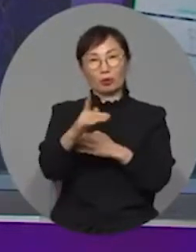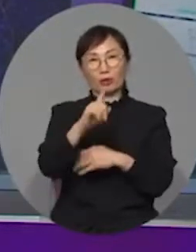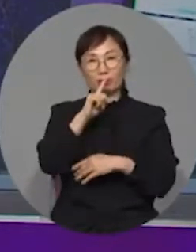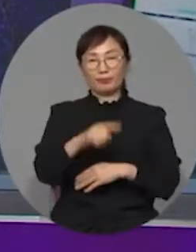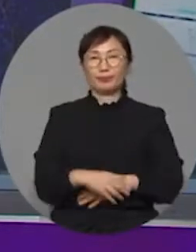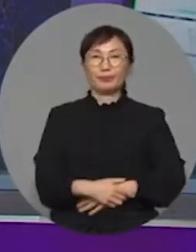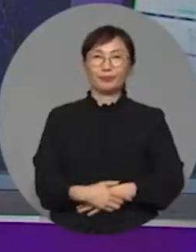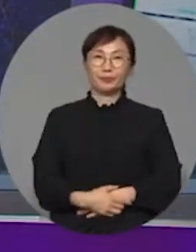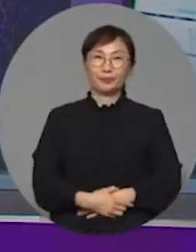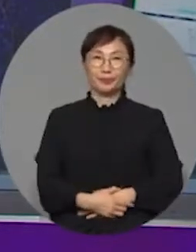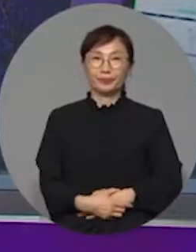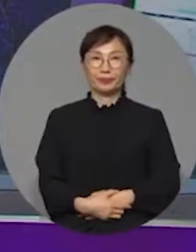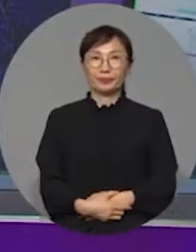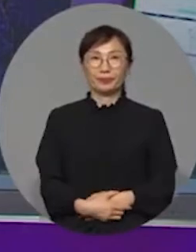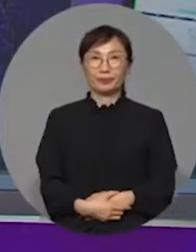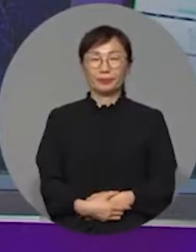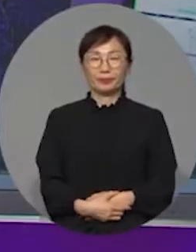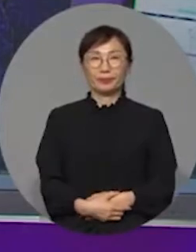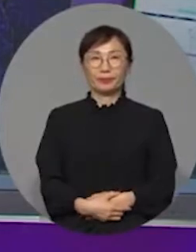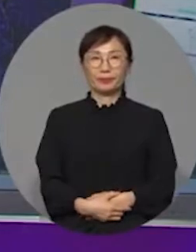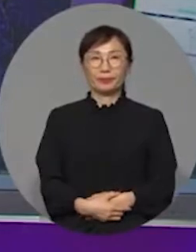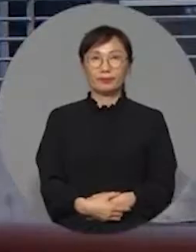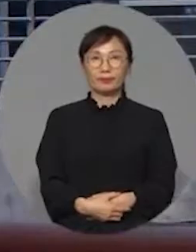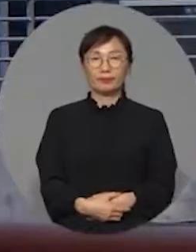기자가 취재했습니다.